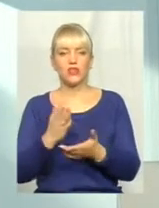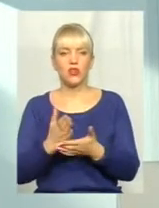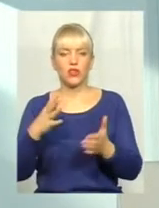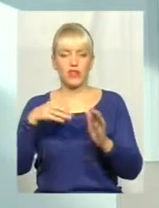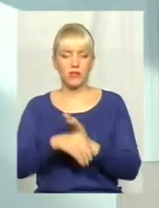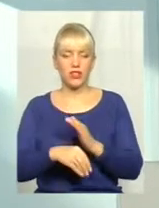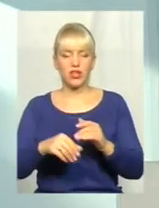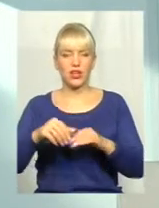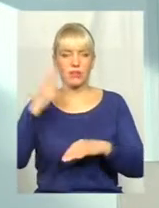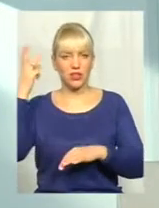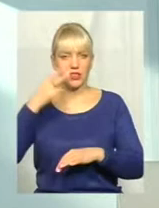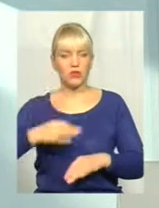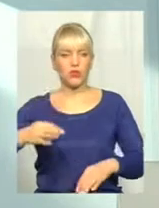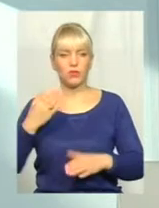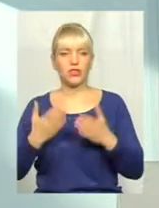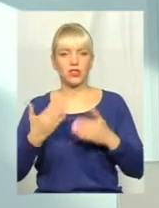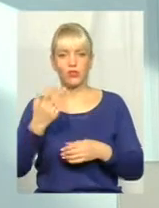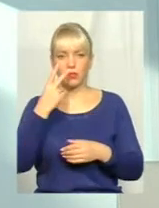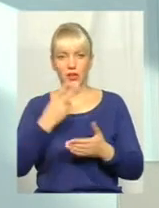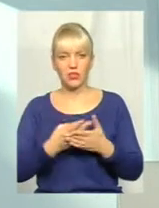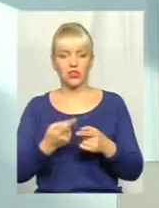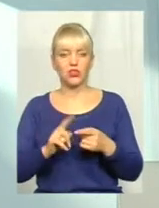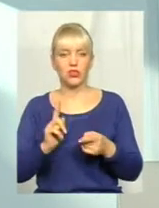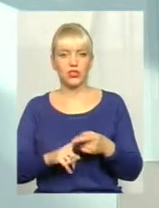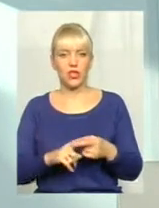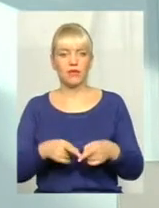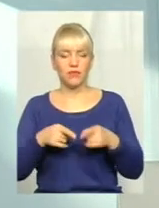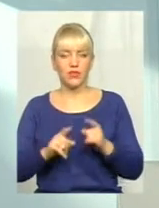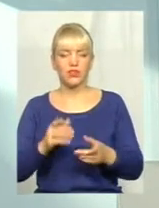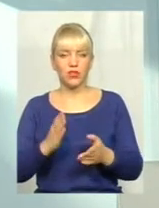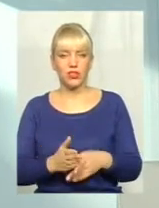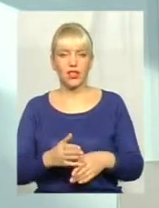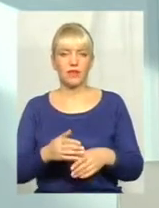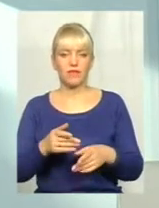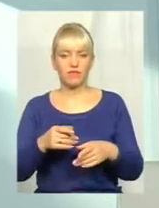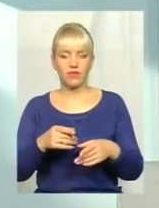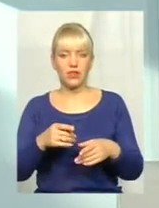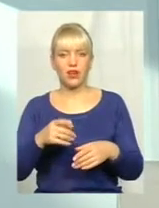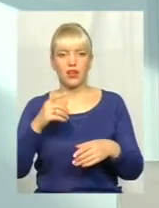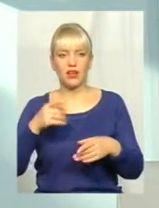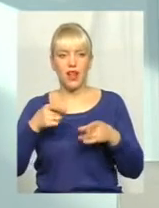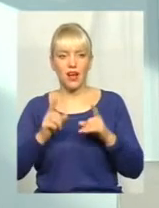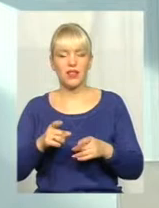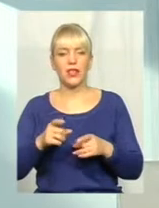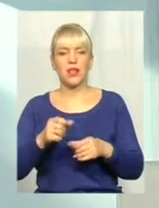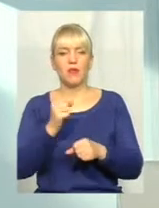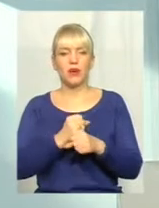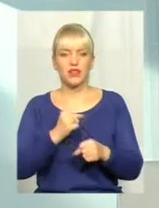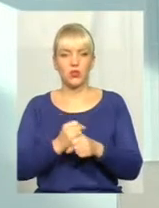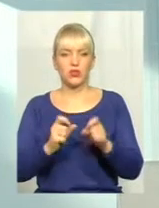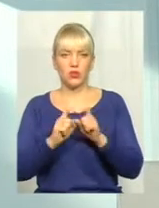межах Хмельницької області. І лише якщо ви бачите, що це дійсно є реально працюючий, господарюючий суб'єкт, тільки